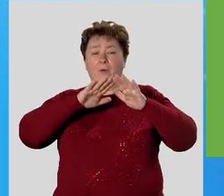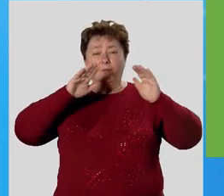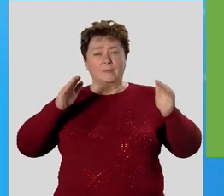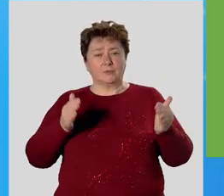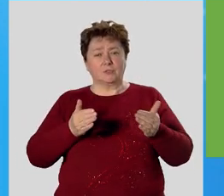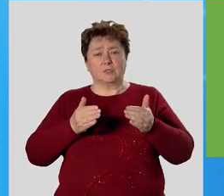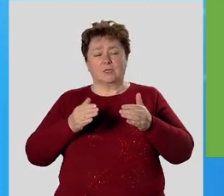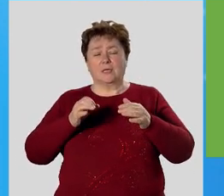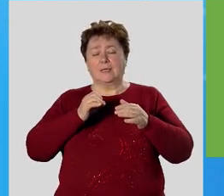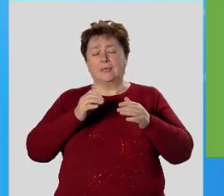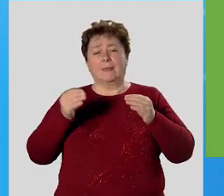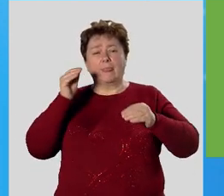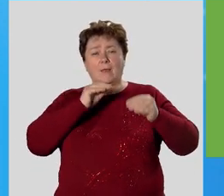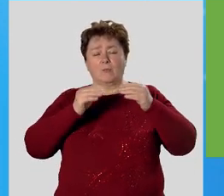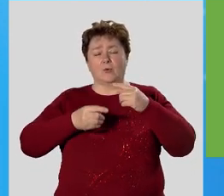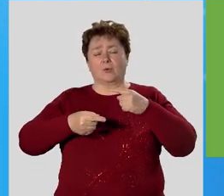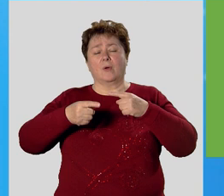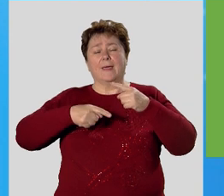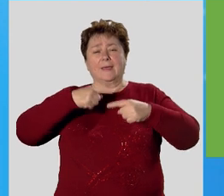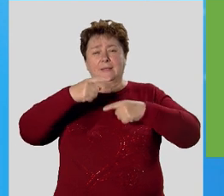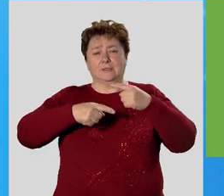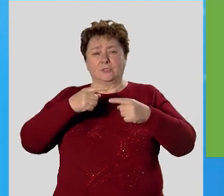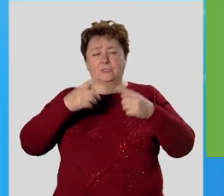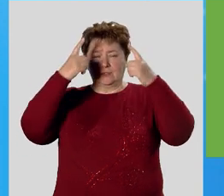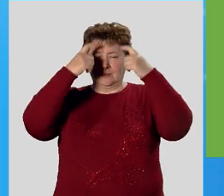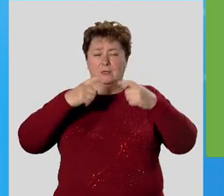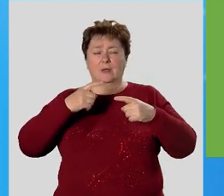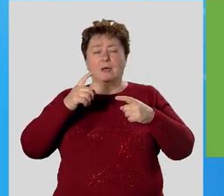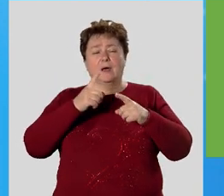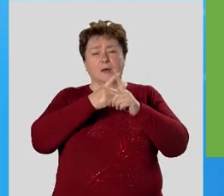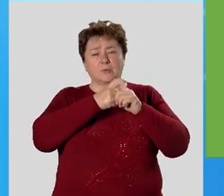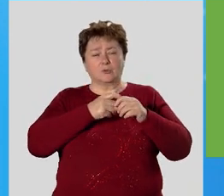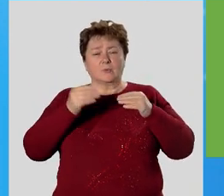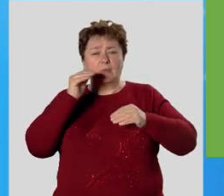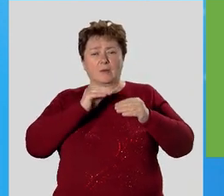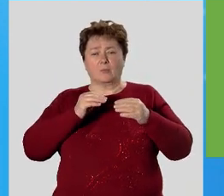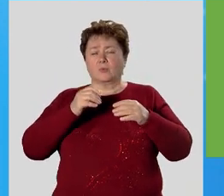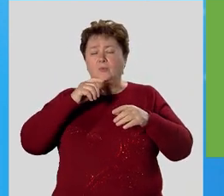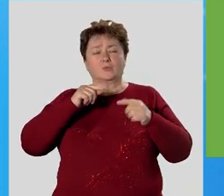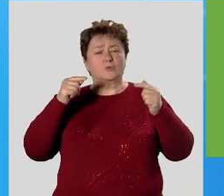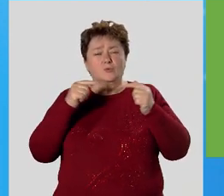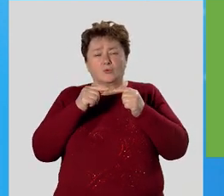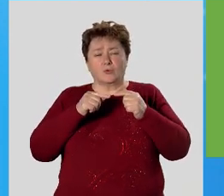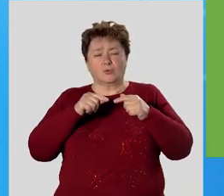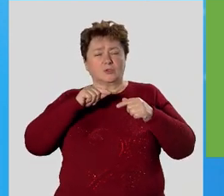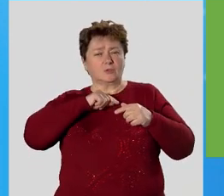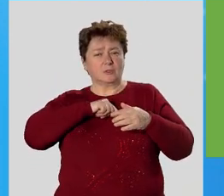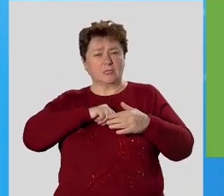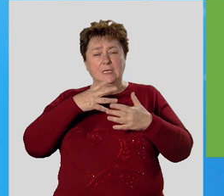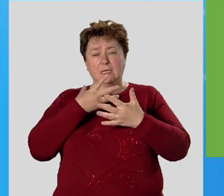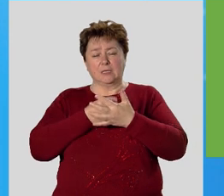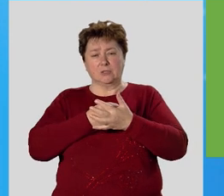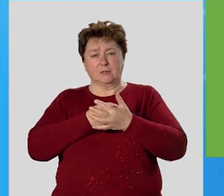и набору генетической информации. Хромосомный набор строго индивидуален для каждого